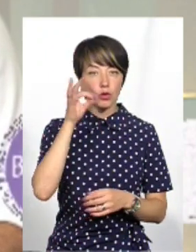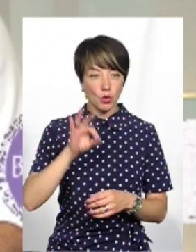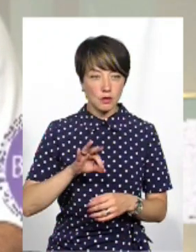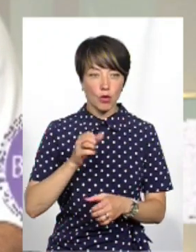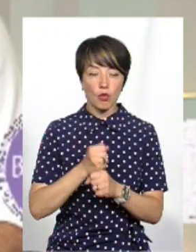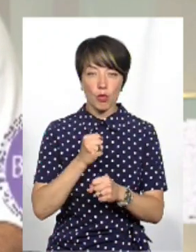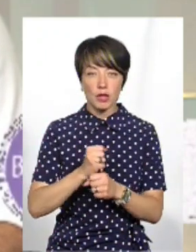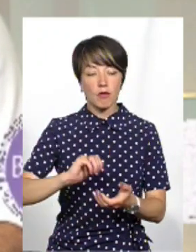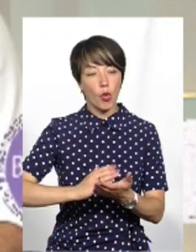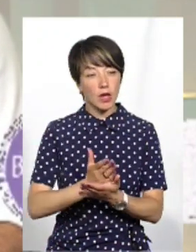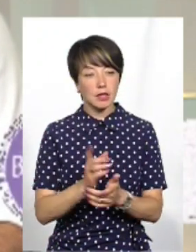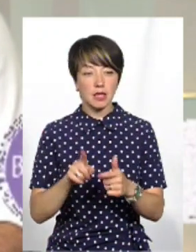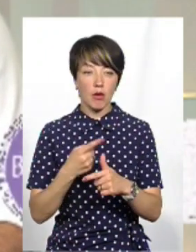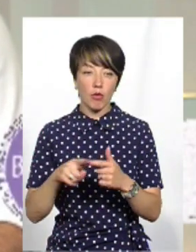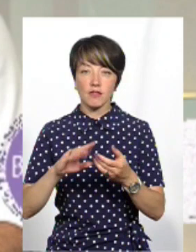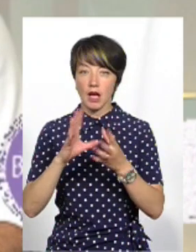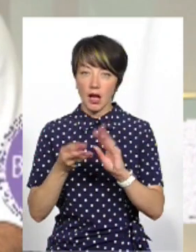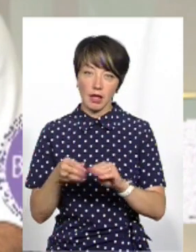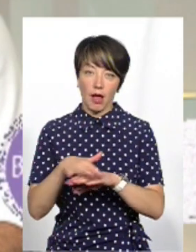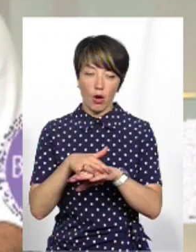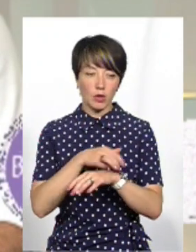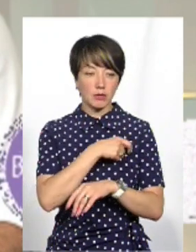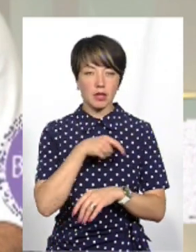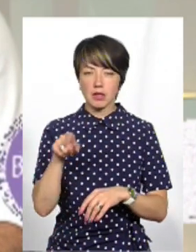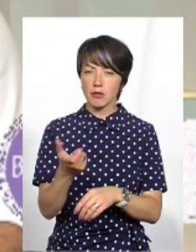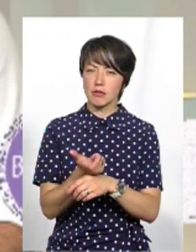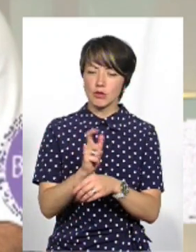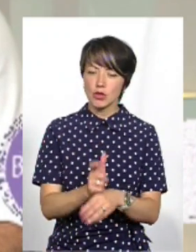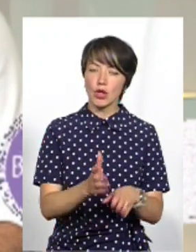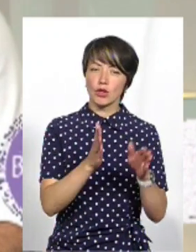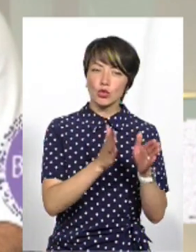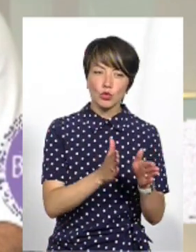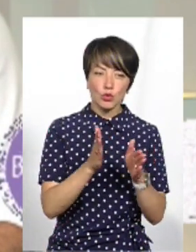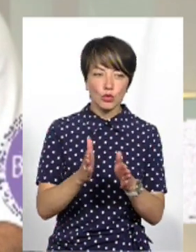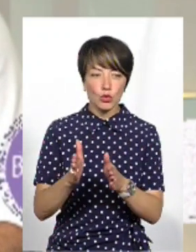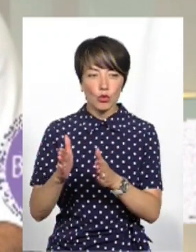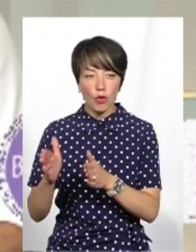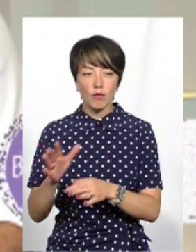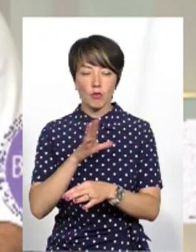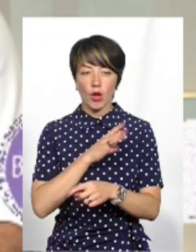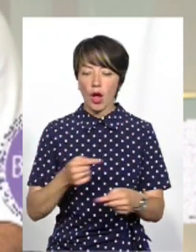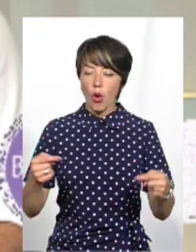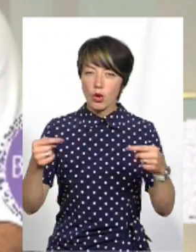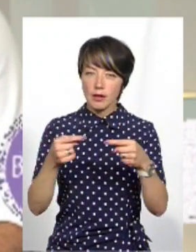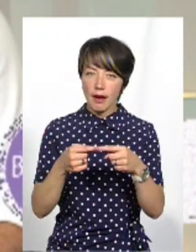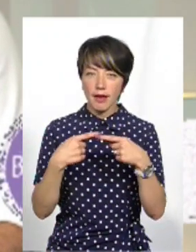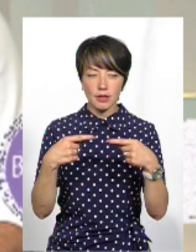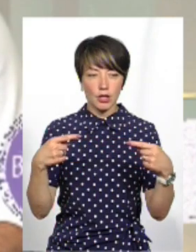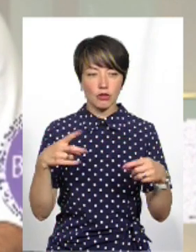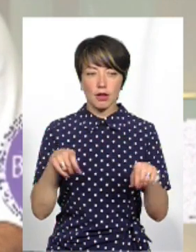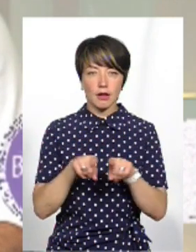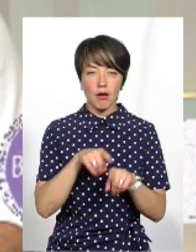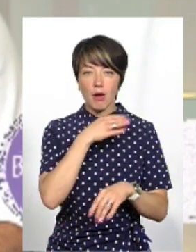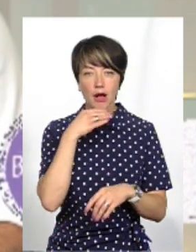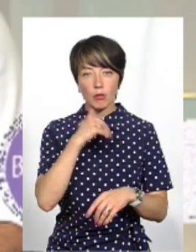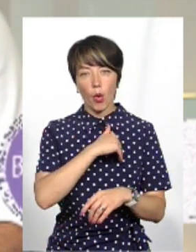досвід роботи в політиці, або ну, взагалі була народним депутатом. Там вже було більш все структуровано, були якісь конкретні речі, хоча не так і багато,